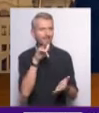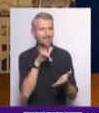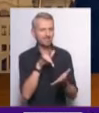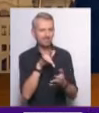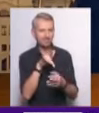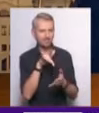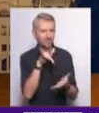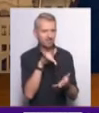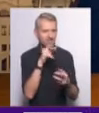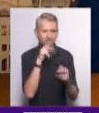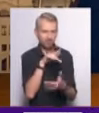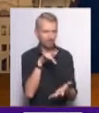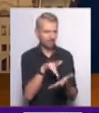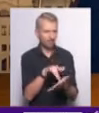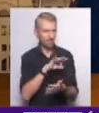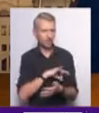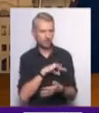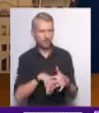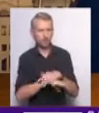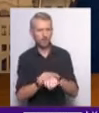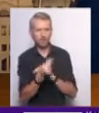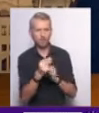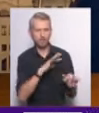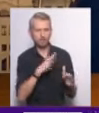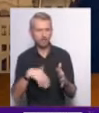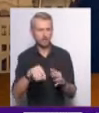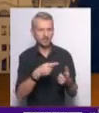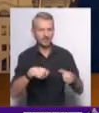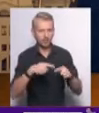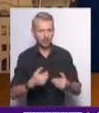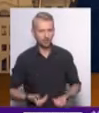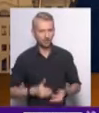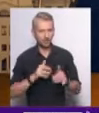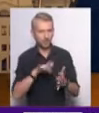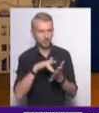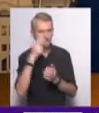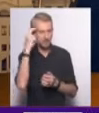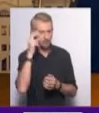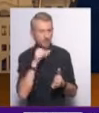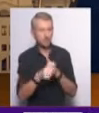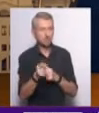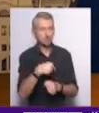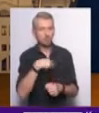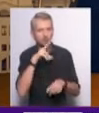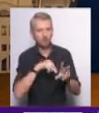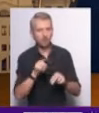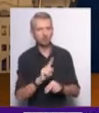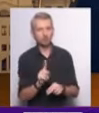використання, якщо не сказати розкрадання коштів, відбувається в усіх сферах життєдіяльності міста Києва. І саме тому ми вважаємо,